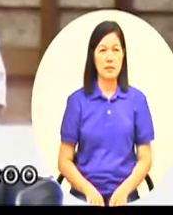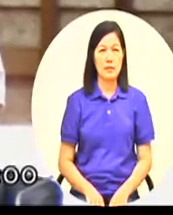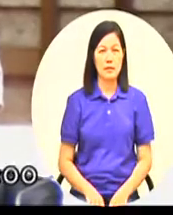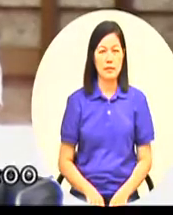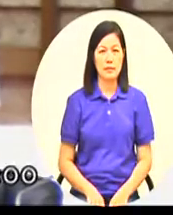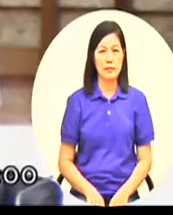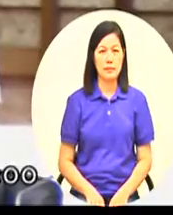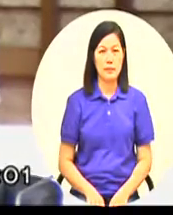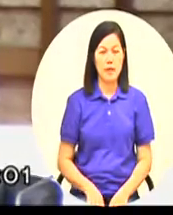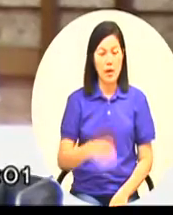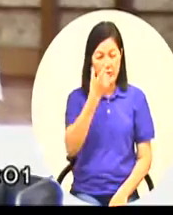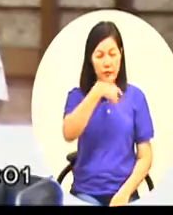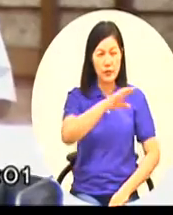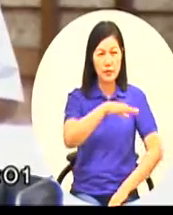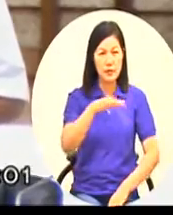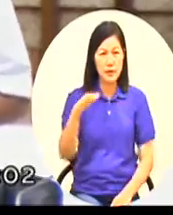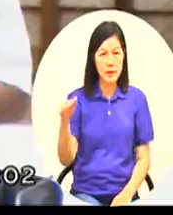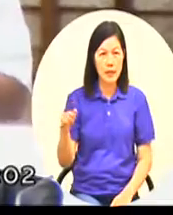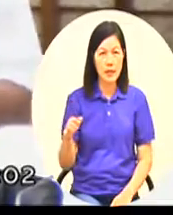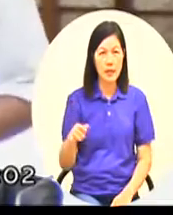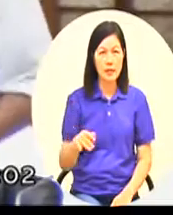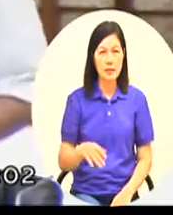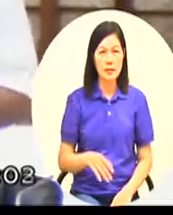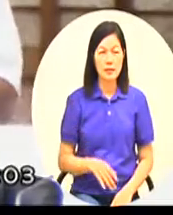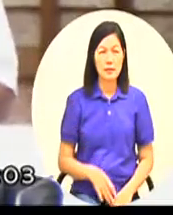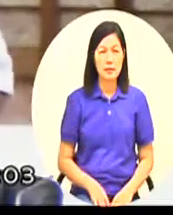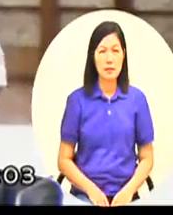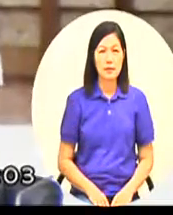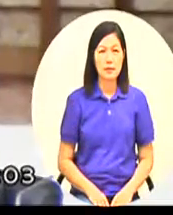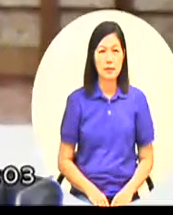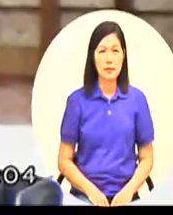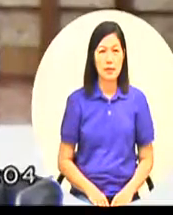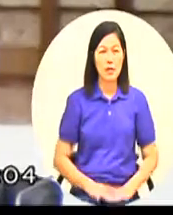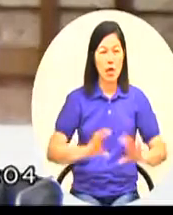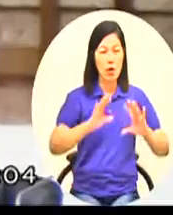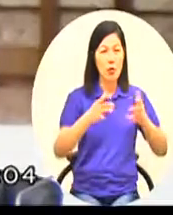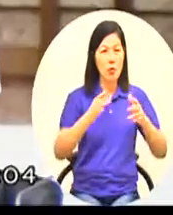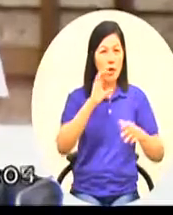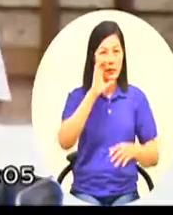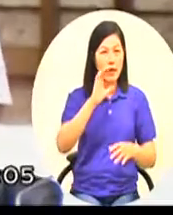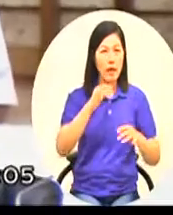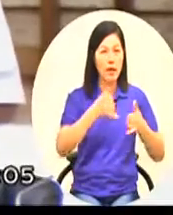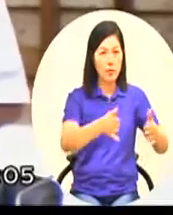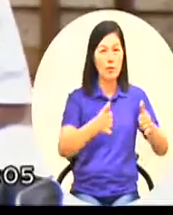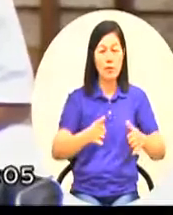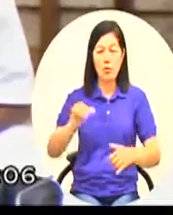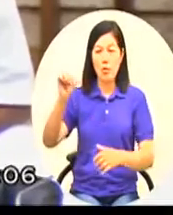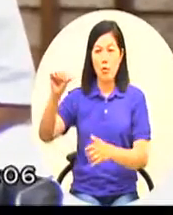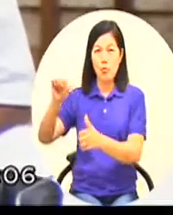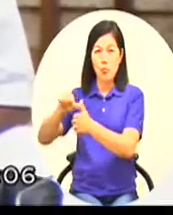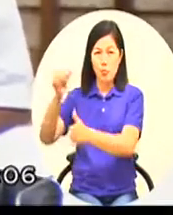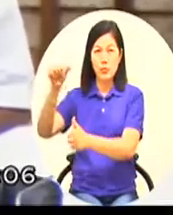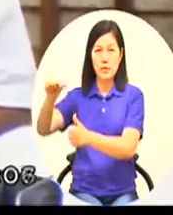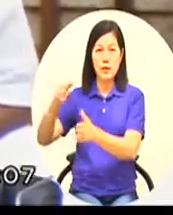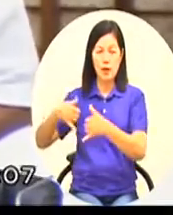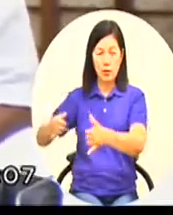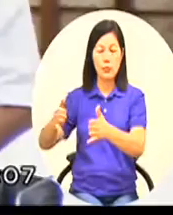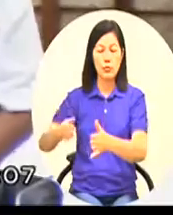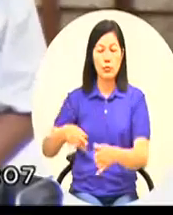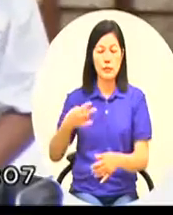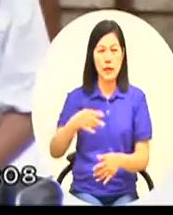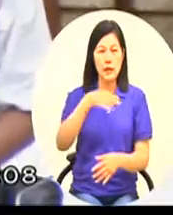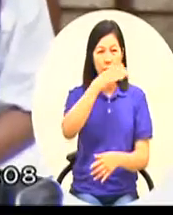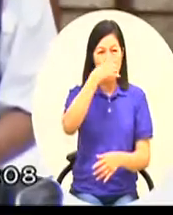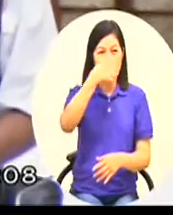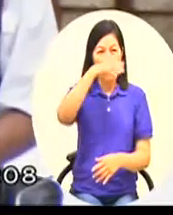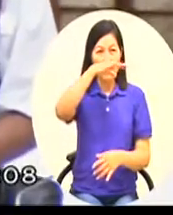山一个是在我们国泰路跟五甲路的交叉口，另外一个在凤顶路，为